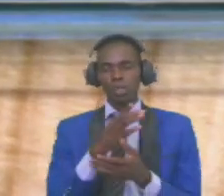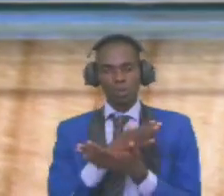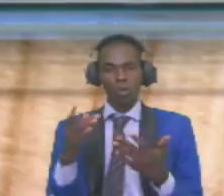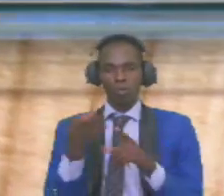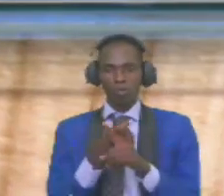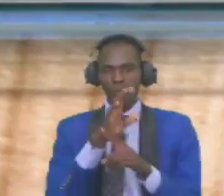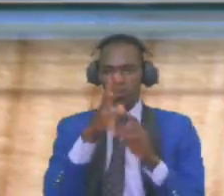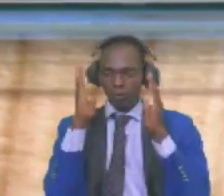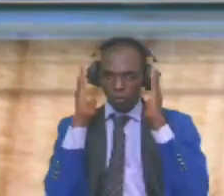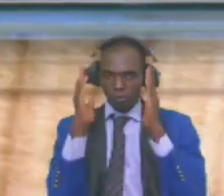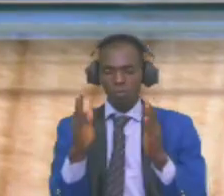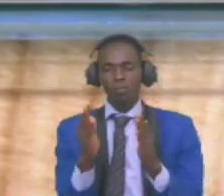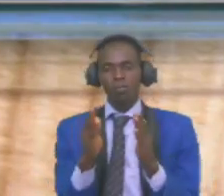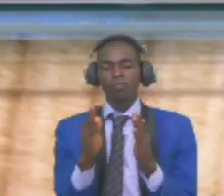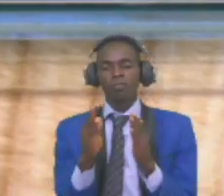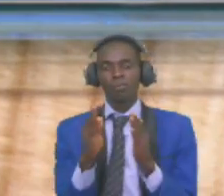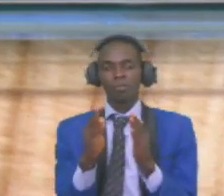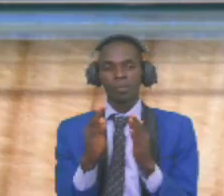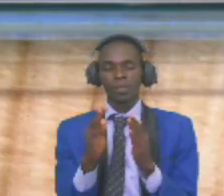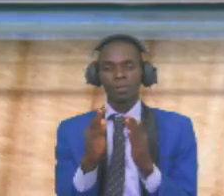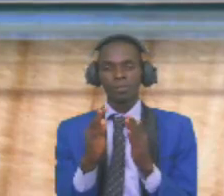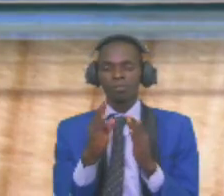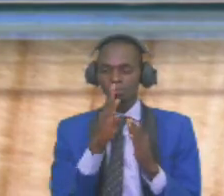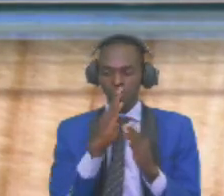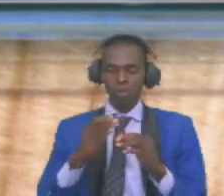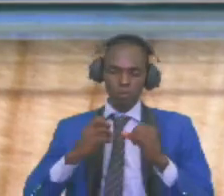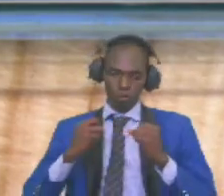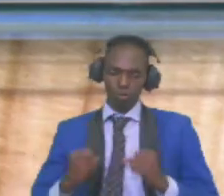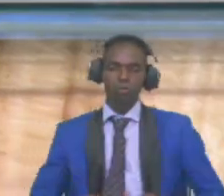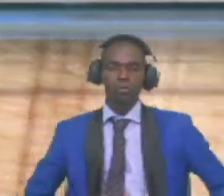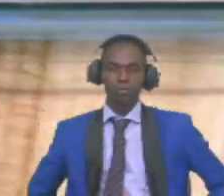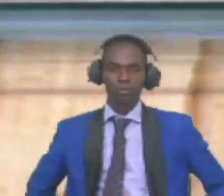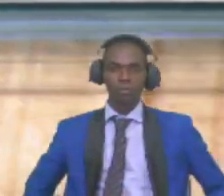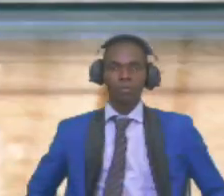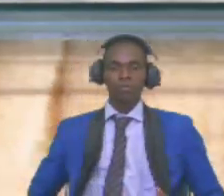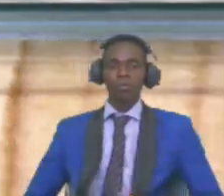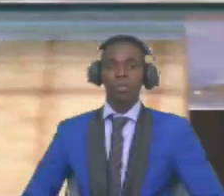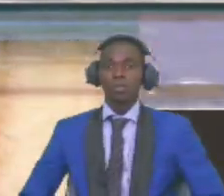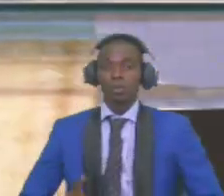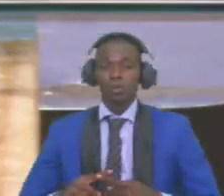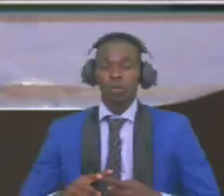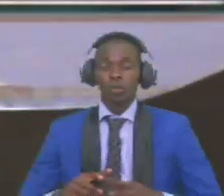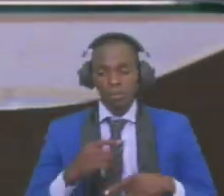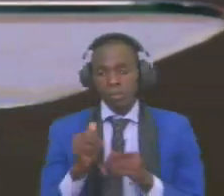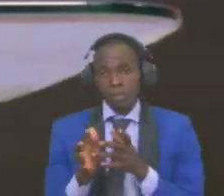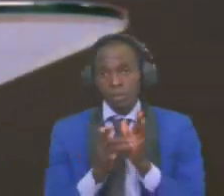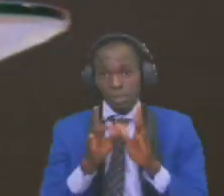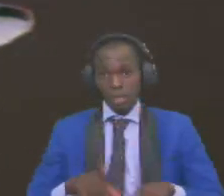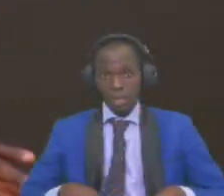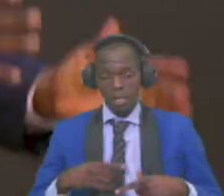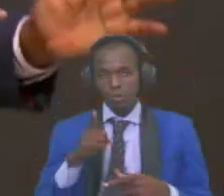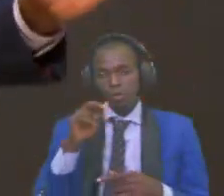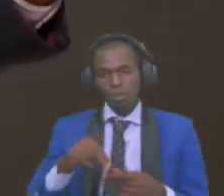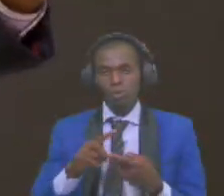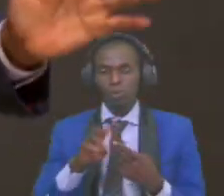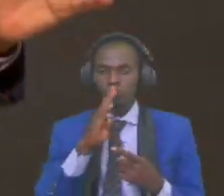tomber vous ôter de votre focalisation soyez des hommes fortifiée vous pour mener la vie chrétienne il faut être